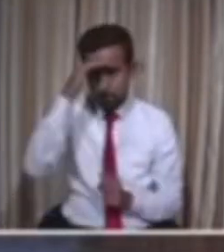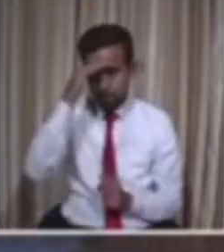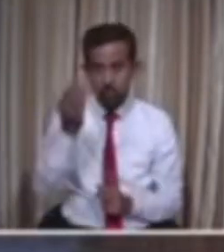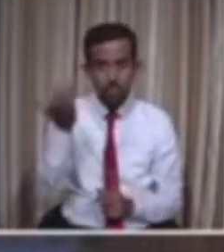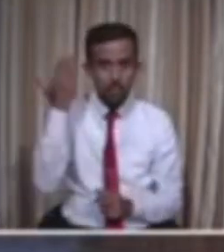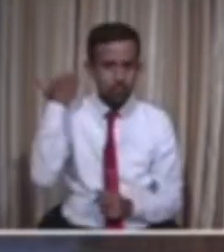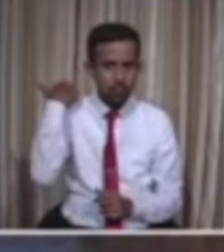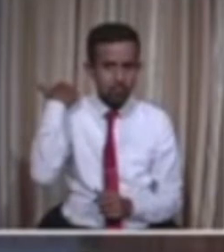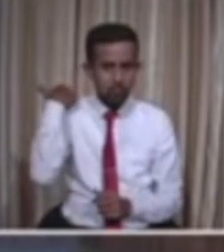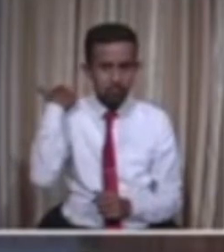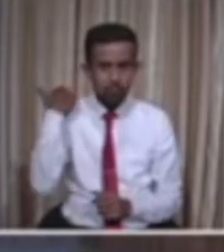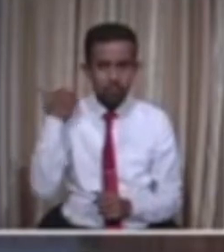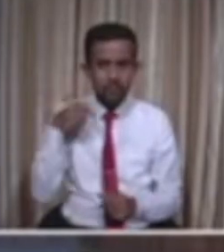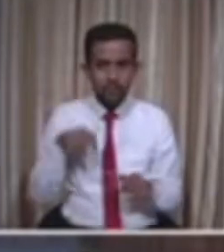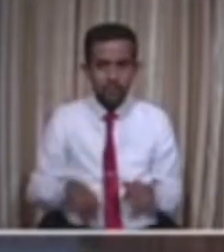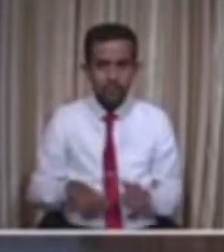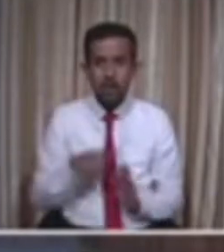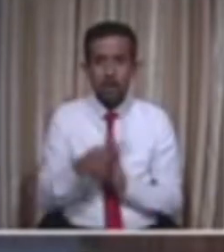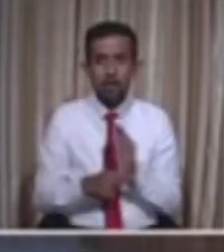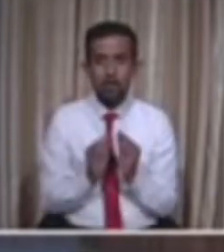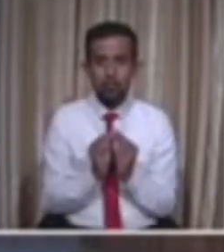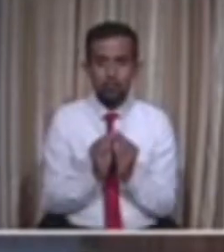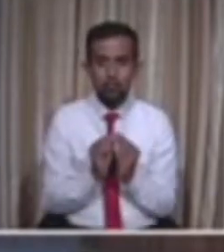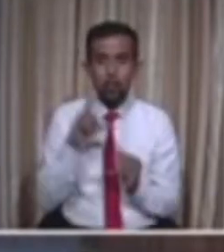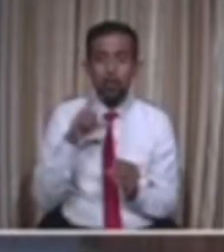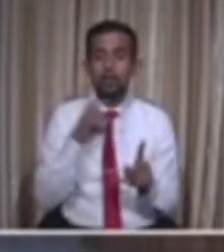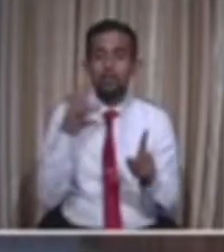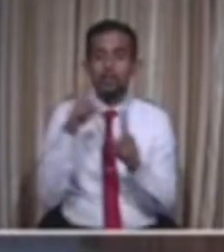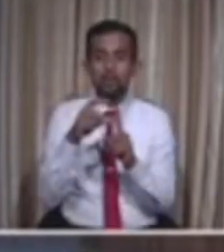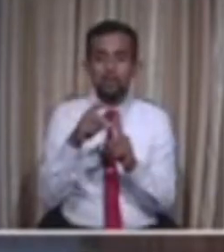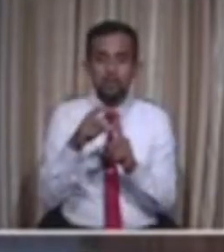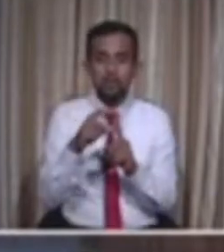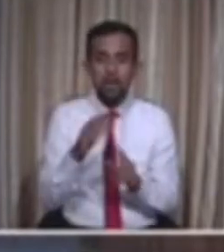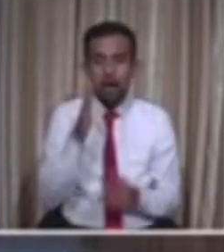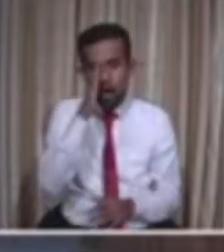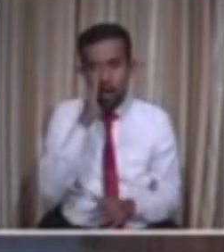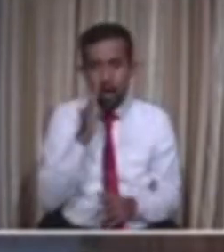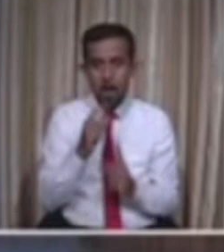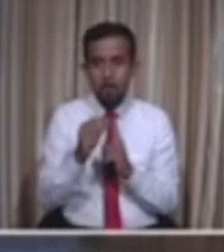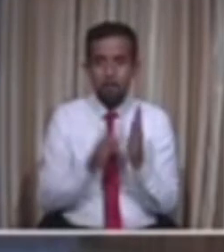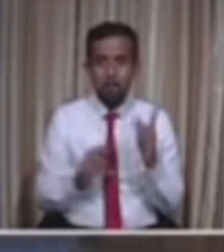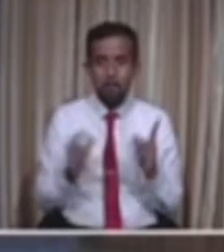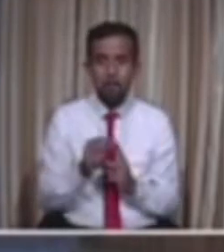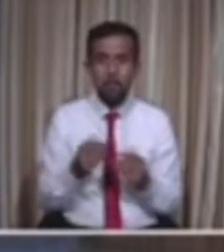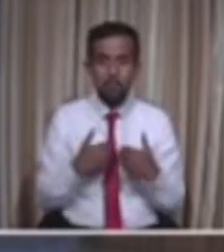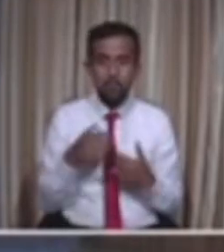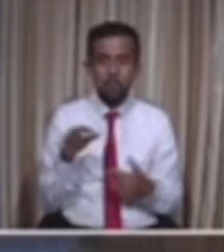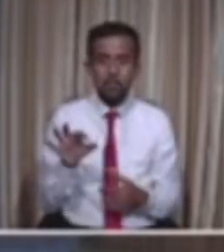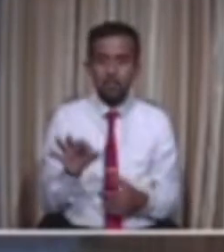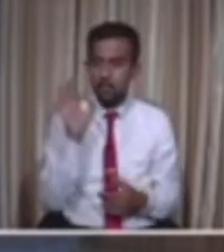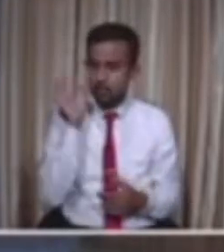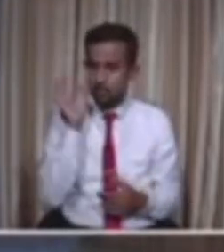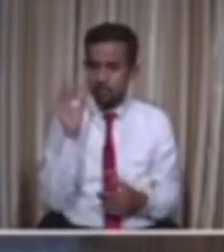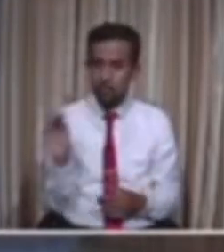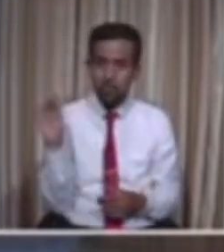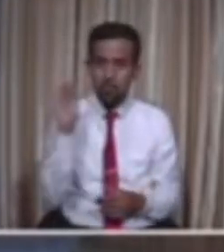කාලේ පුරාවටම මේ ශ්‍රී ලංකා බුද්ධ ජන පෙරමුණේ කොළඹ දිස්ත්‍රික්කයේ ලාබාලම පාර්ලිමේන්තු මන්ත්‍රීවරයා හැටියට මාව තේරිලිපත් වෙලා ආවට